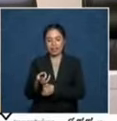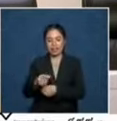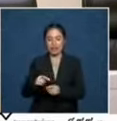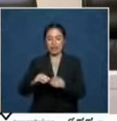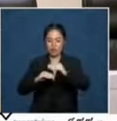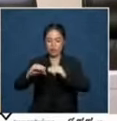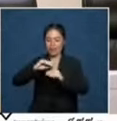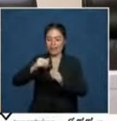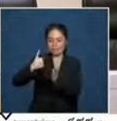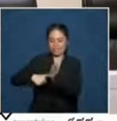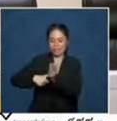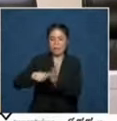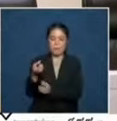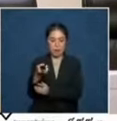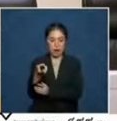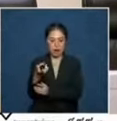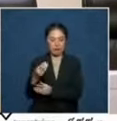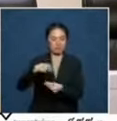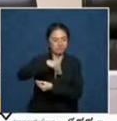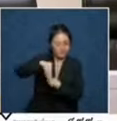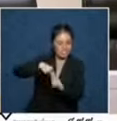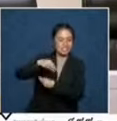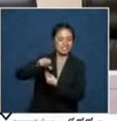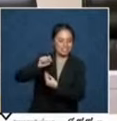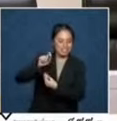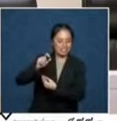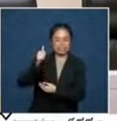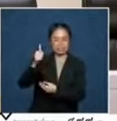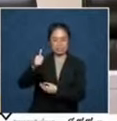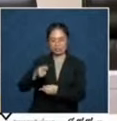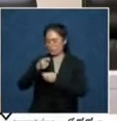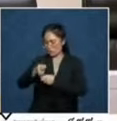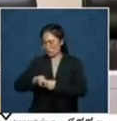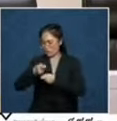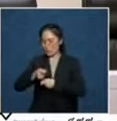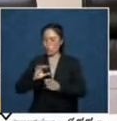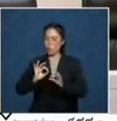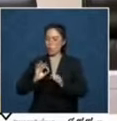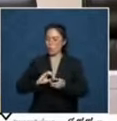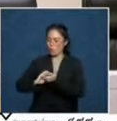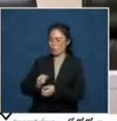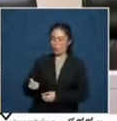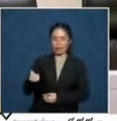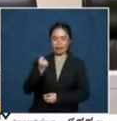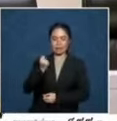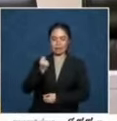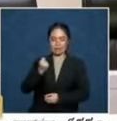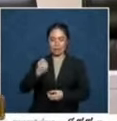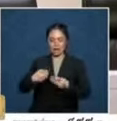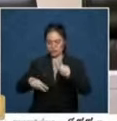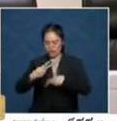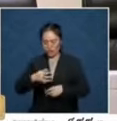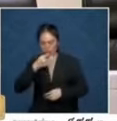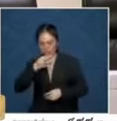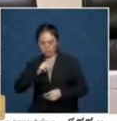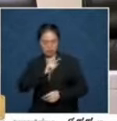นำข้าวอย่างน้อยมันก็เกิดเศรษฐกิจหมุนเวียนทำให้พี่น้องเกษตรกรในวันนั้นเนี่ยเกิดความเข้มแข็งสามารถยืนได้ในลำแข้งของ